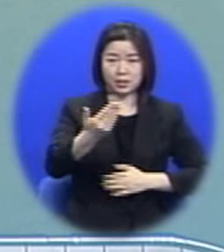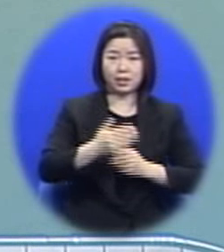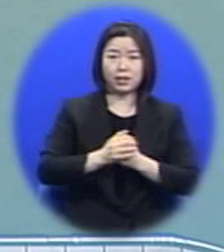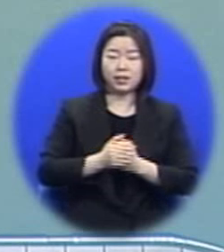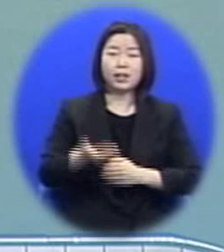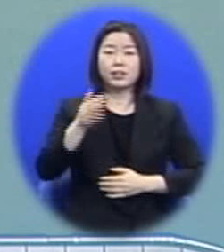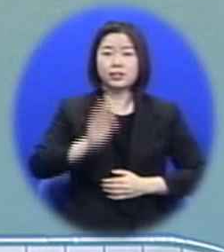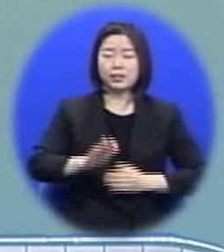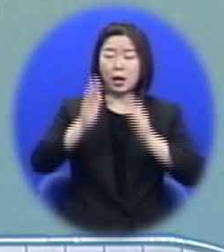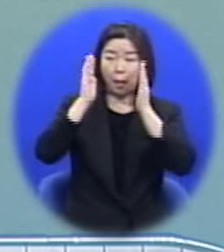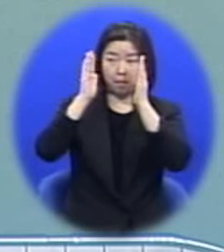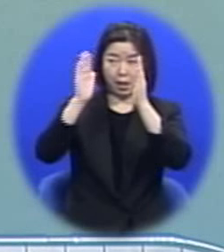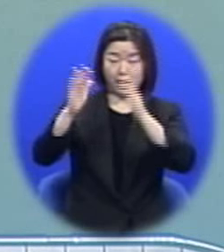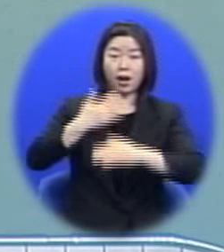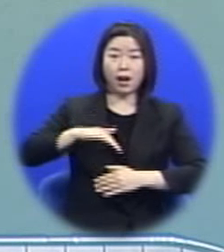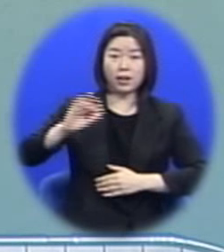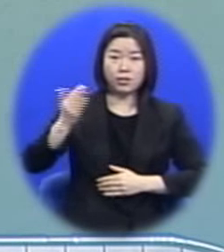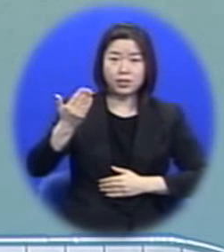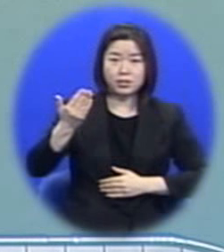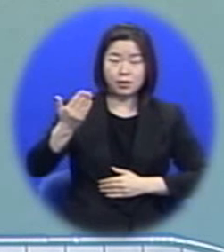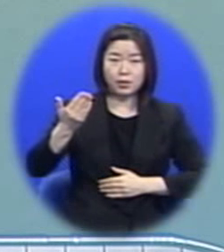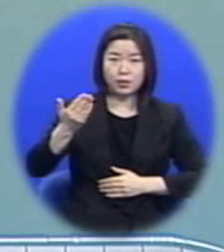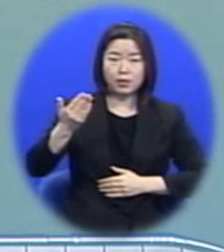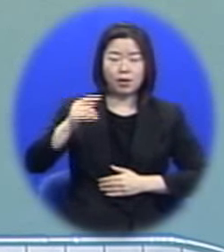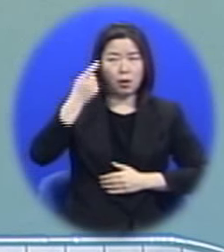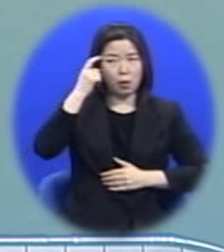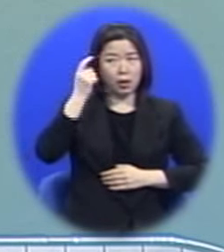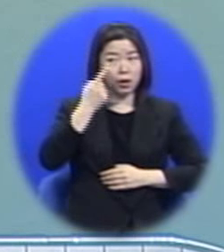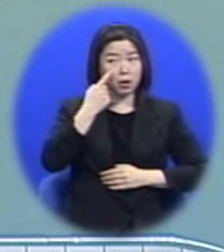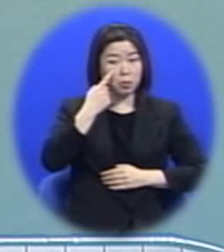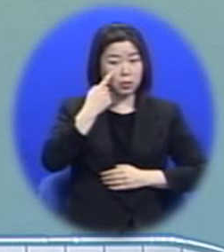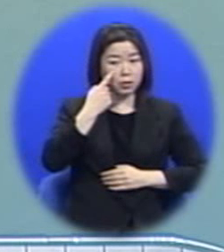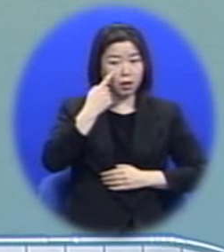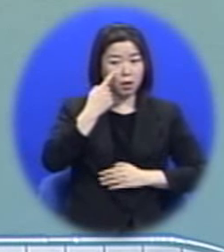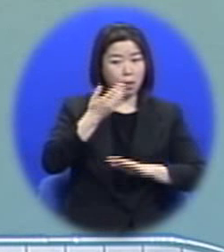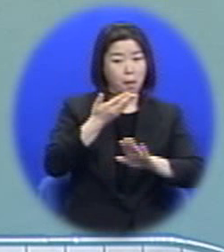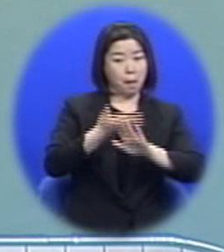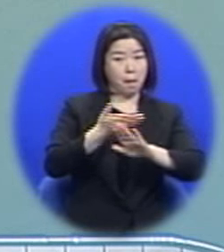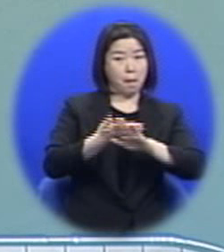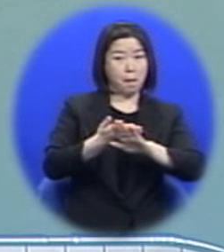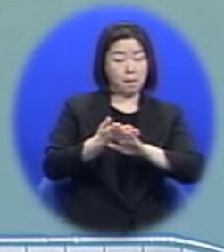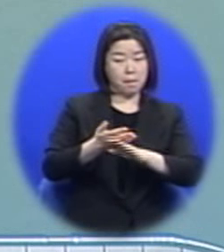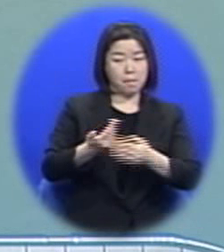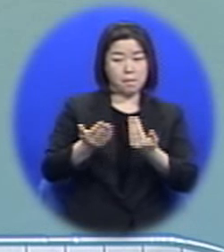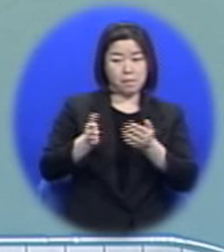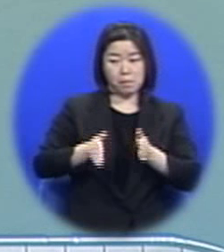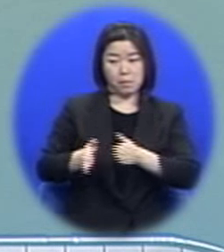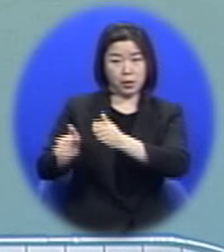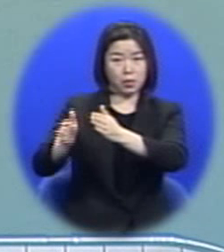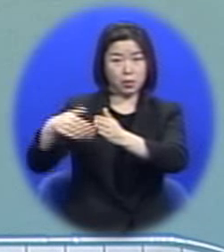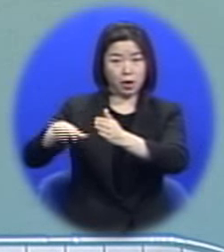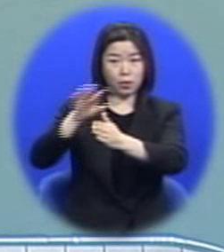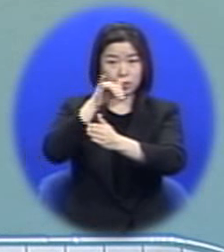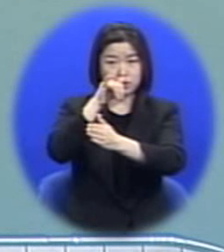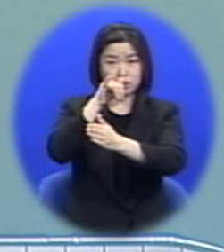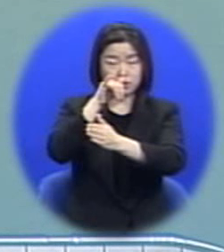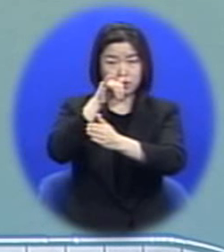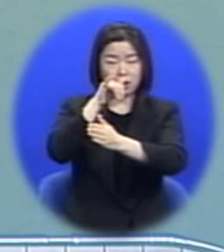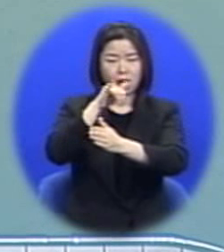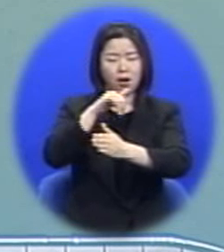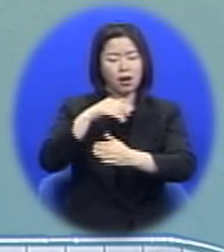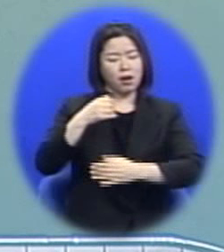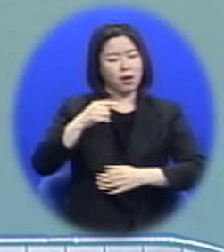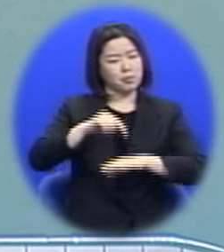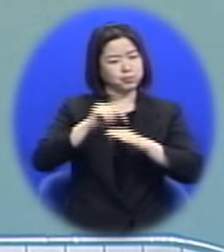방향을 알게 됐어요. 생각해 보니까는 반대 방향으로 가고 있는 겁니다. 그 참